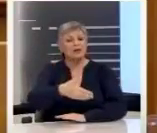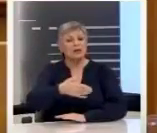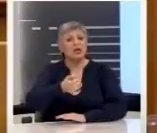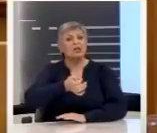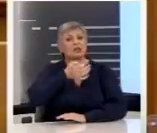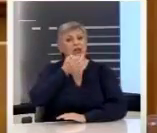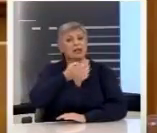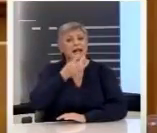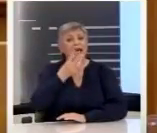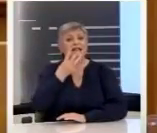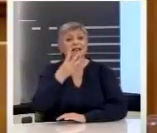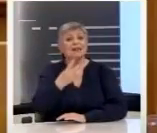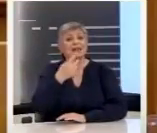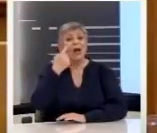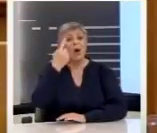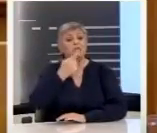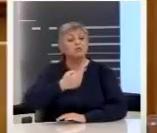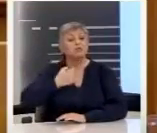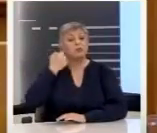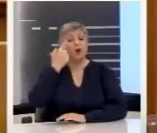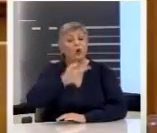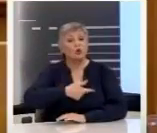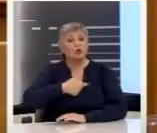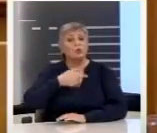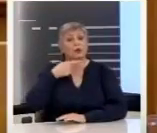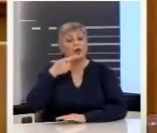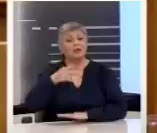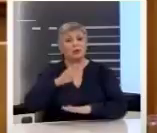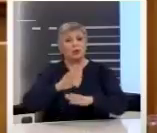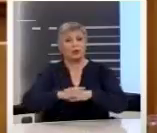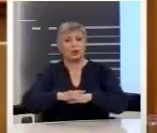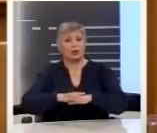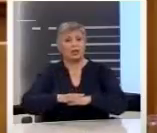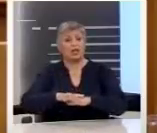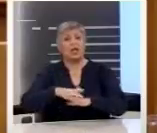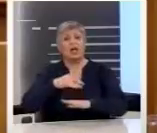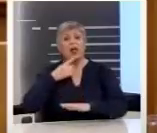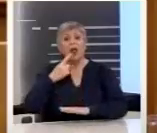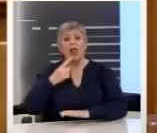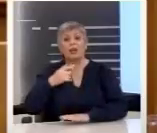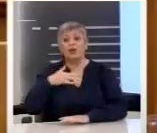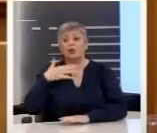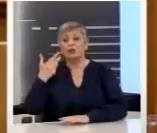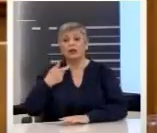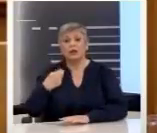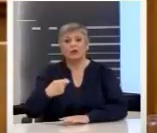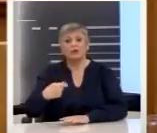μου έδιναν πλούσια ανταμοιβή άνω του 1 εκατομμυρίου ευρώ και θα έσωσα την περιουσία μου.